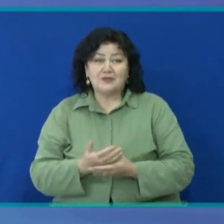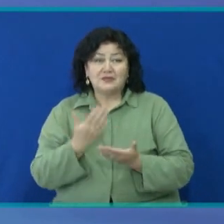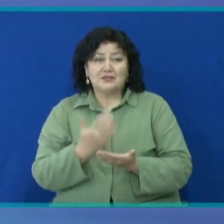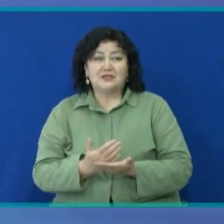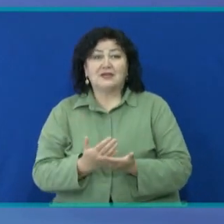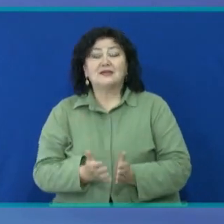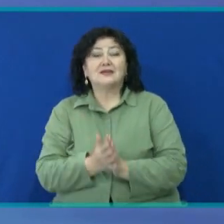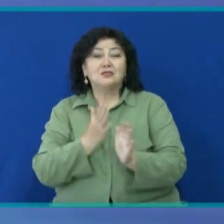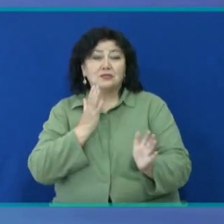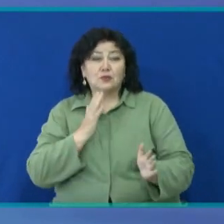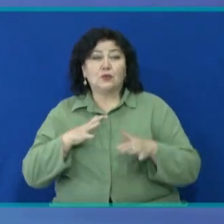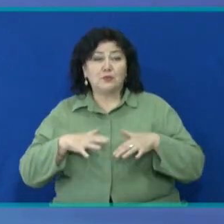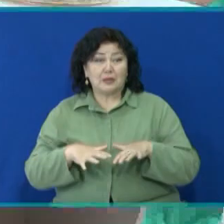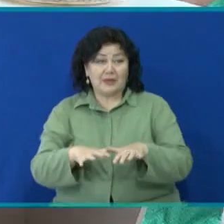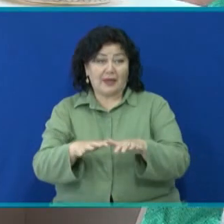кезекті іс-шара өтті.